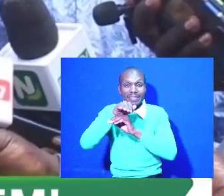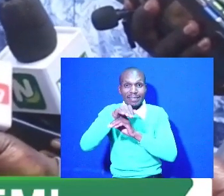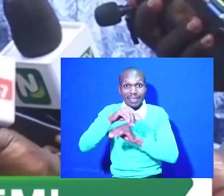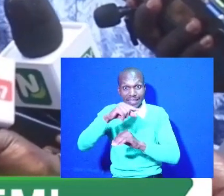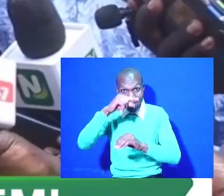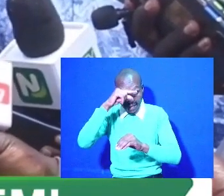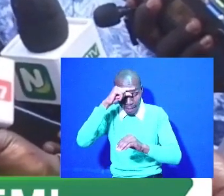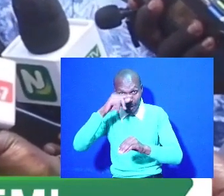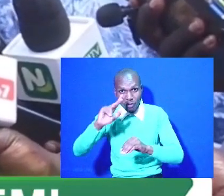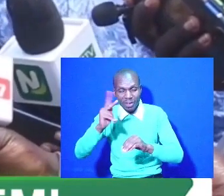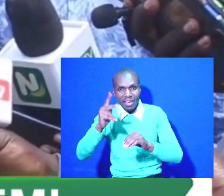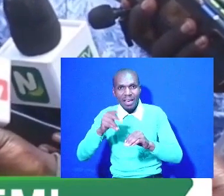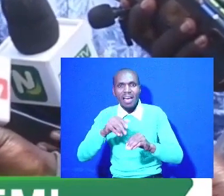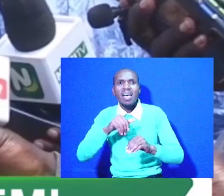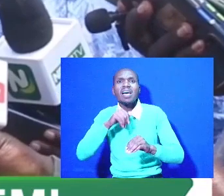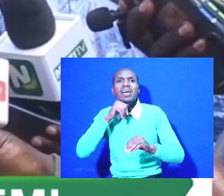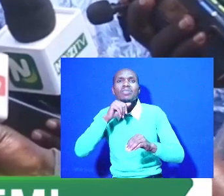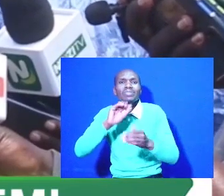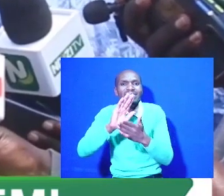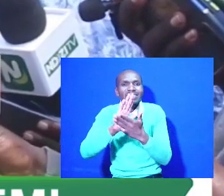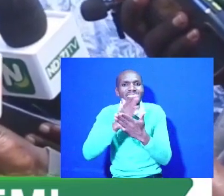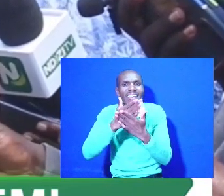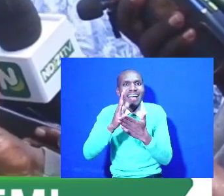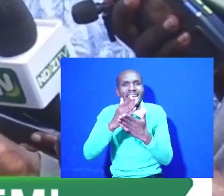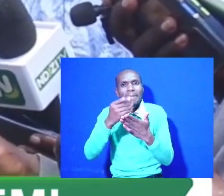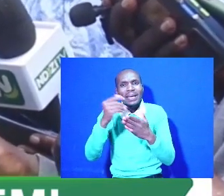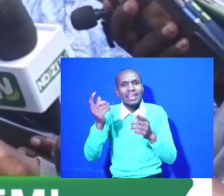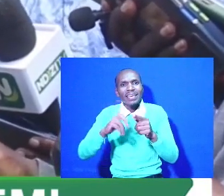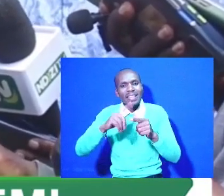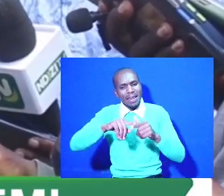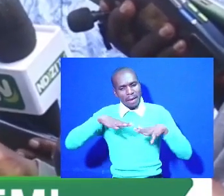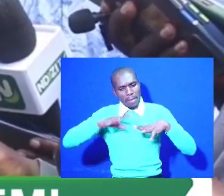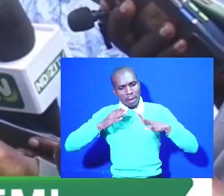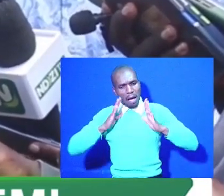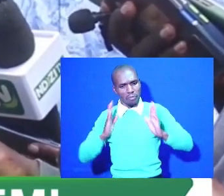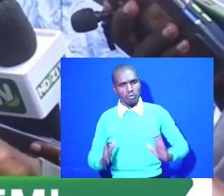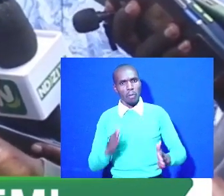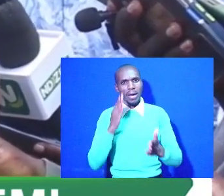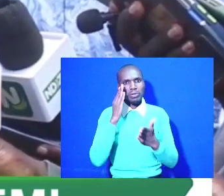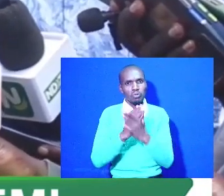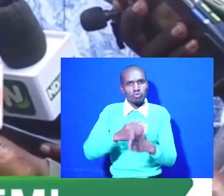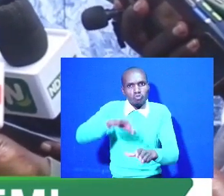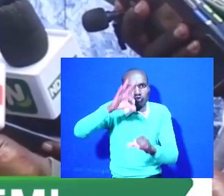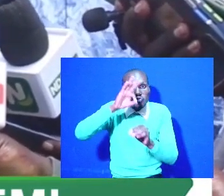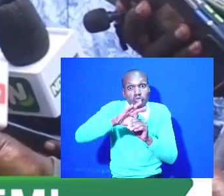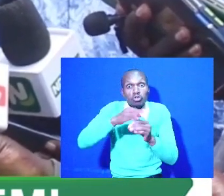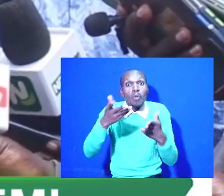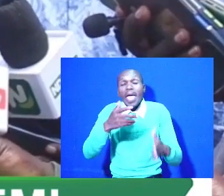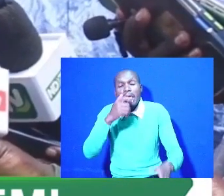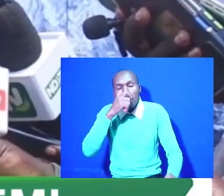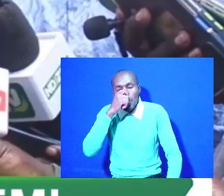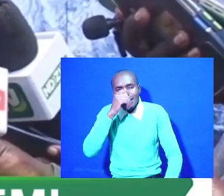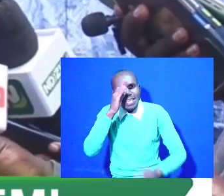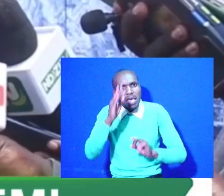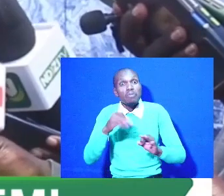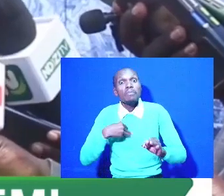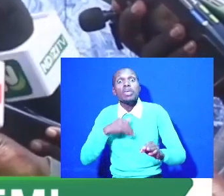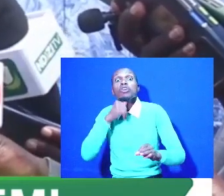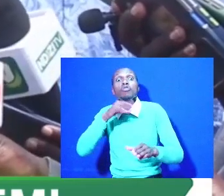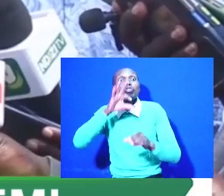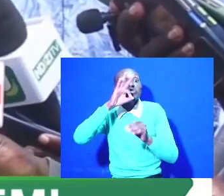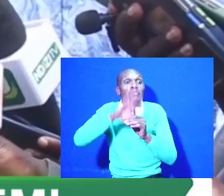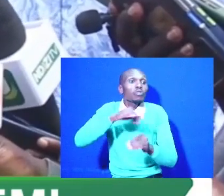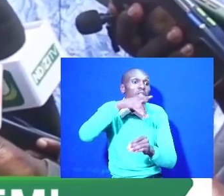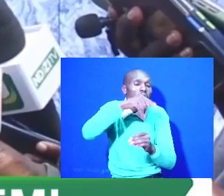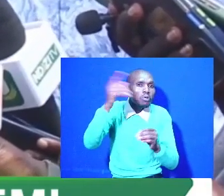ya Kenya tiliye ya shareholding kuru muntunabu watu musumulubwe katiba waki kura muna ati kwenye tingu waki retina yu